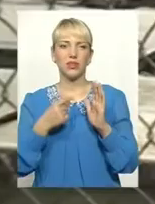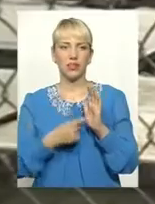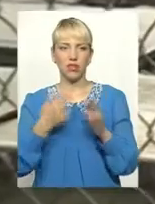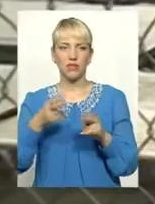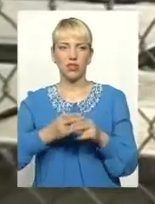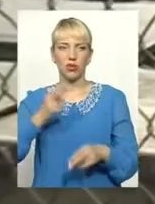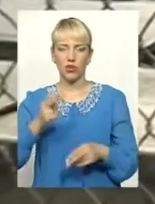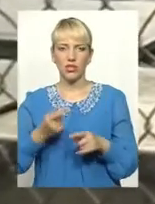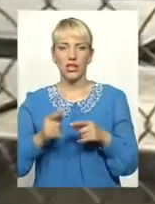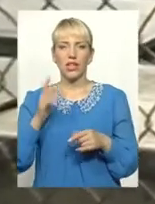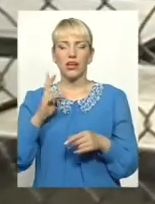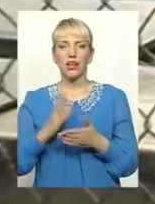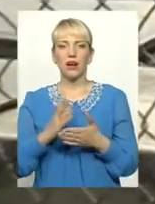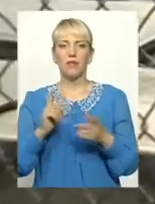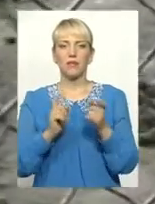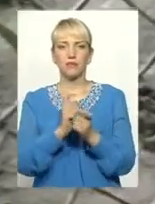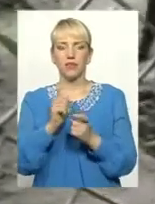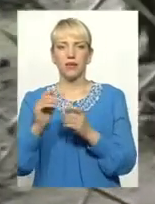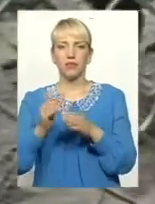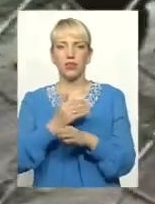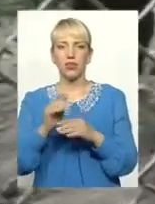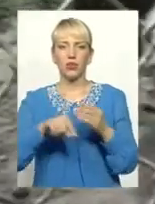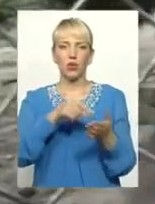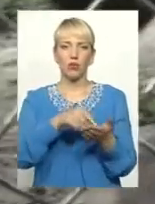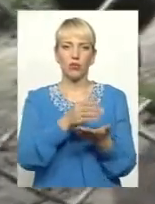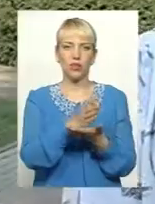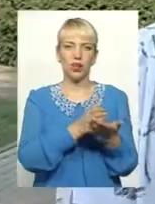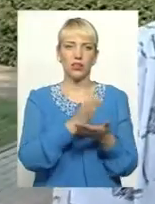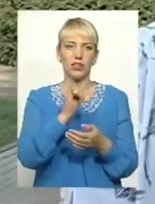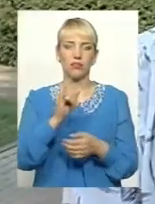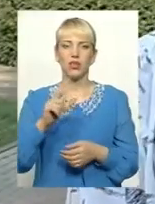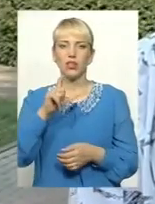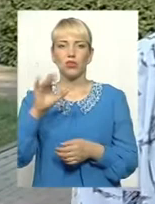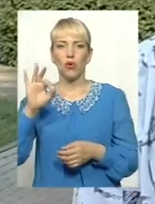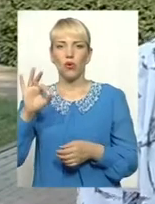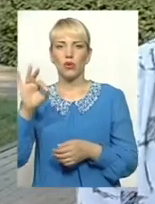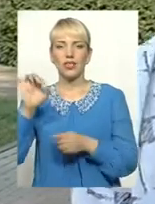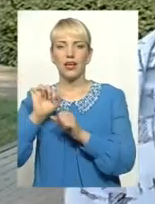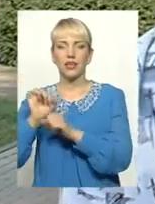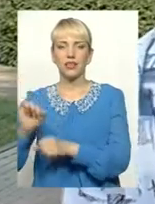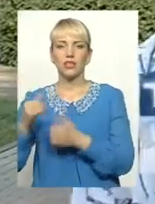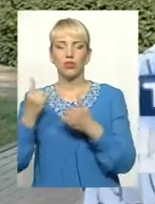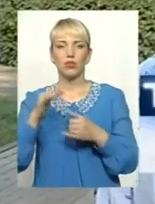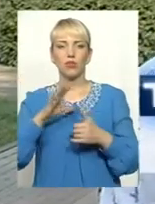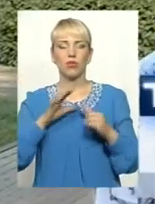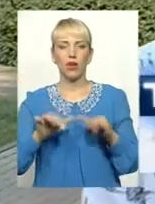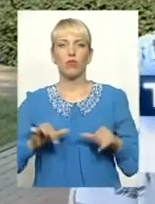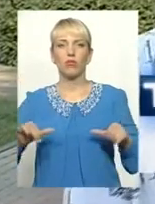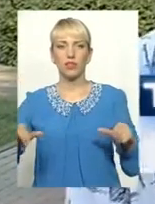каменем спотикання у стосунках між комунальниками та зоозахисниками. Сьогодні приїжджала в нас комісія,